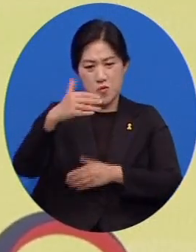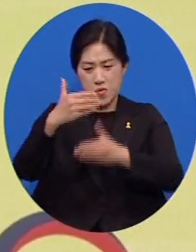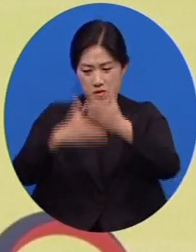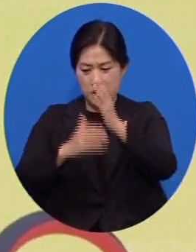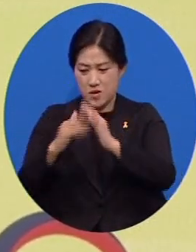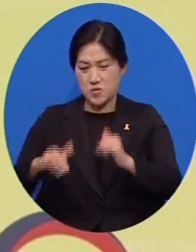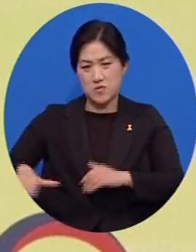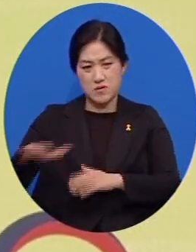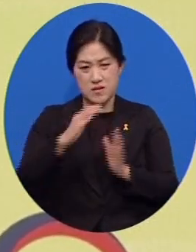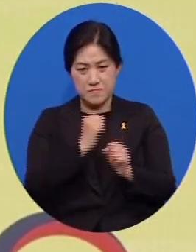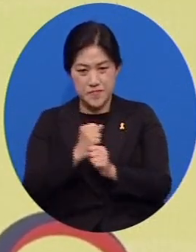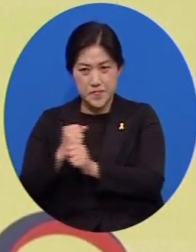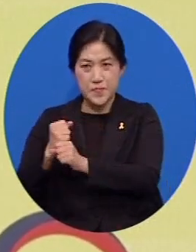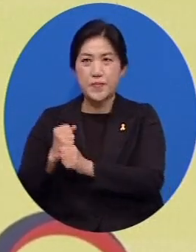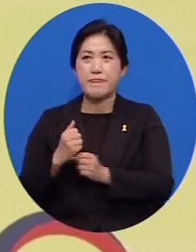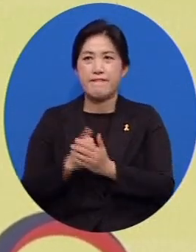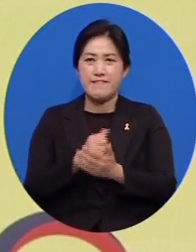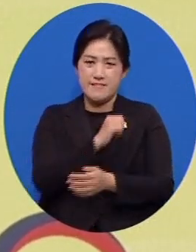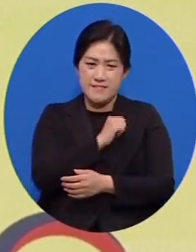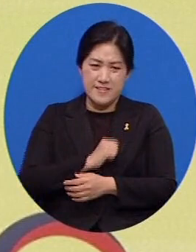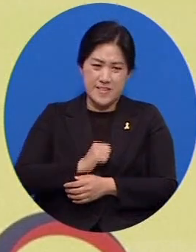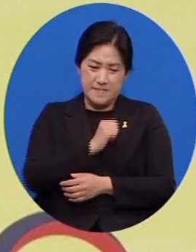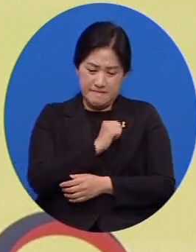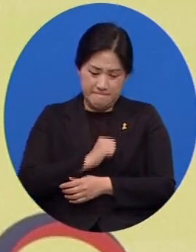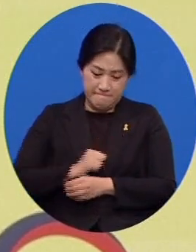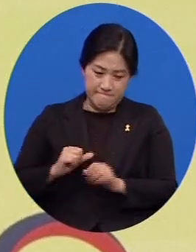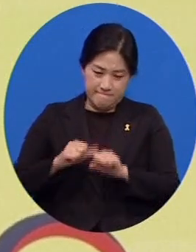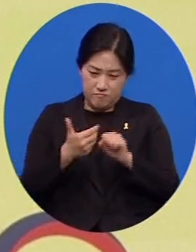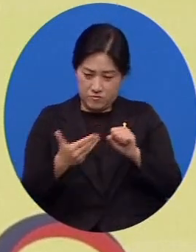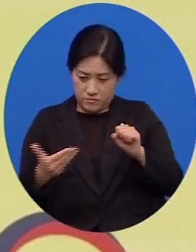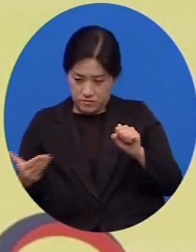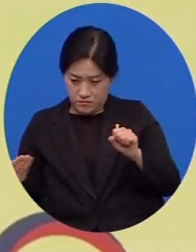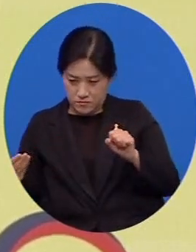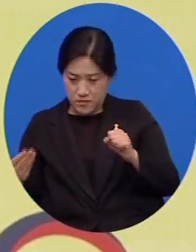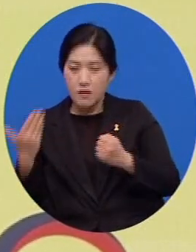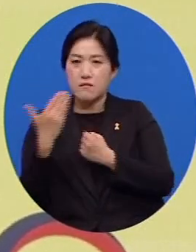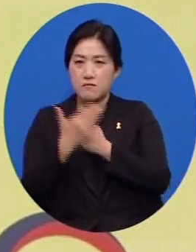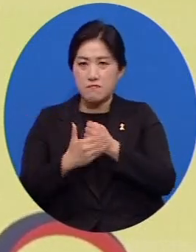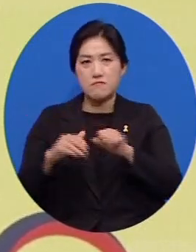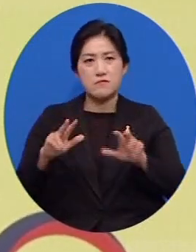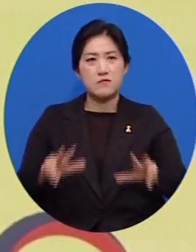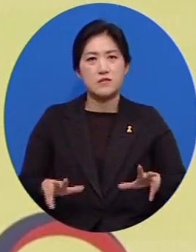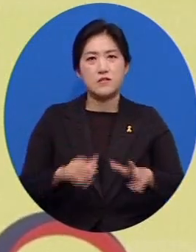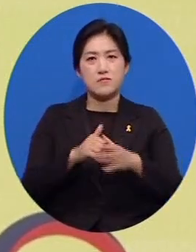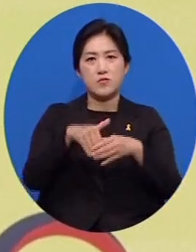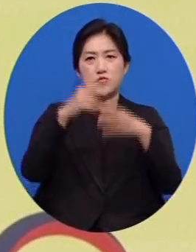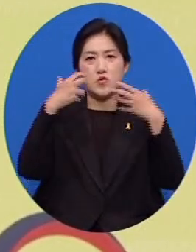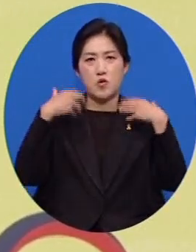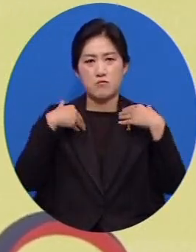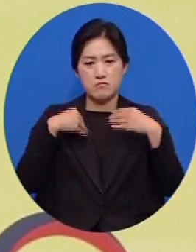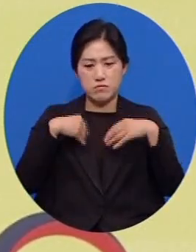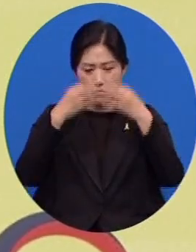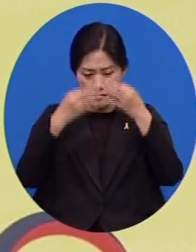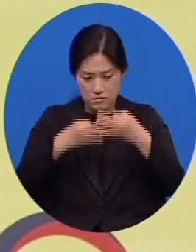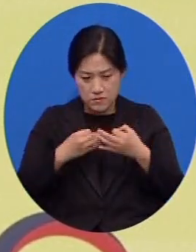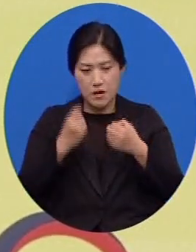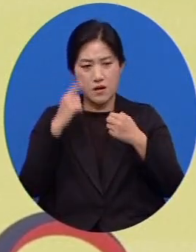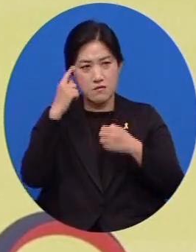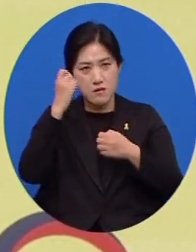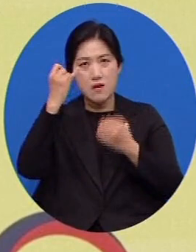가족들이 만든 인고의 세월이 지금의 정부의 성찰과 영감을 주었다고